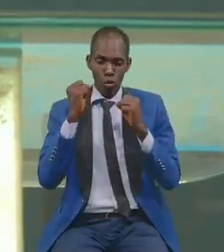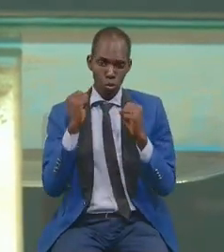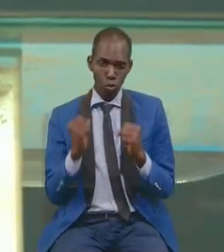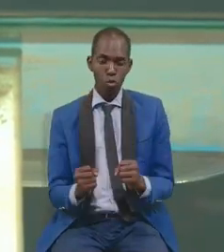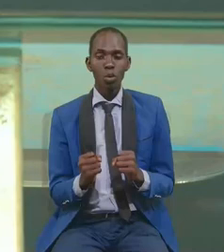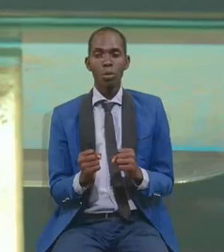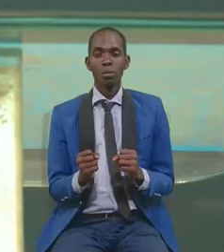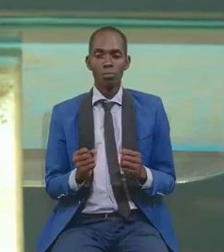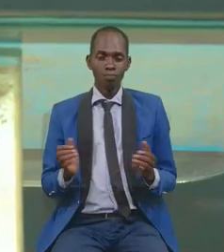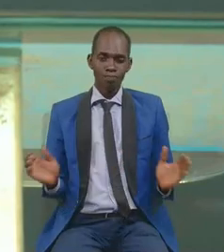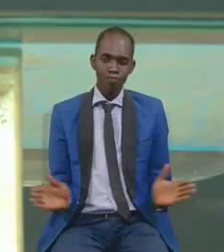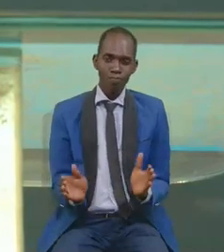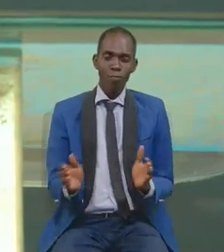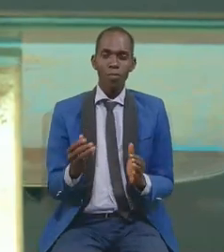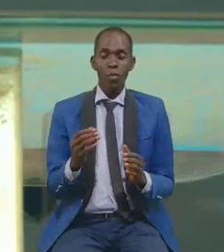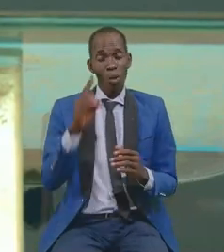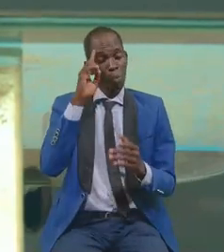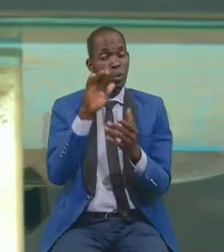persuasion de foi. Deuxième point.